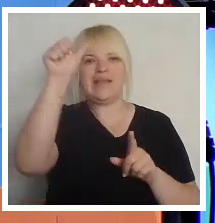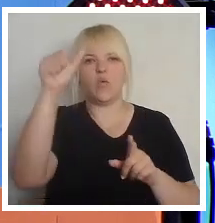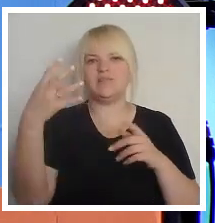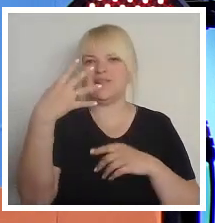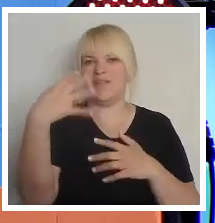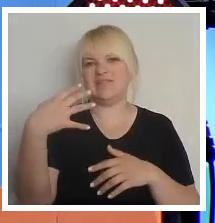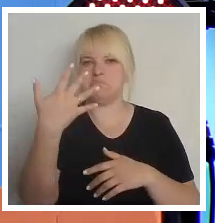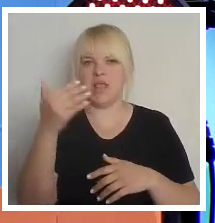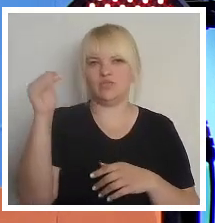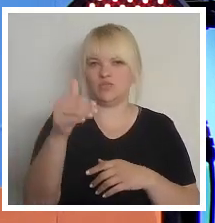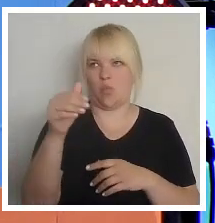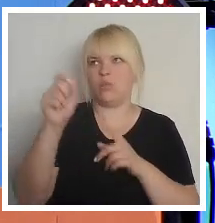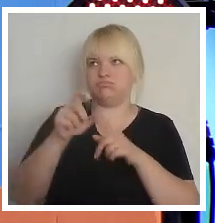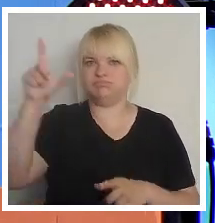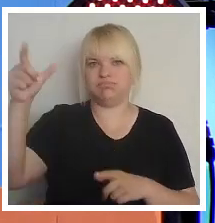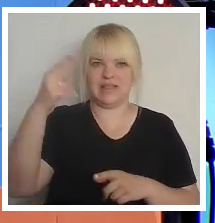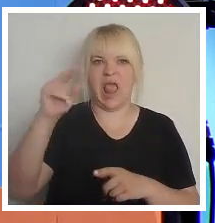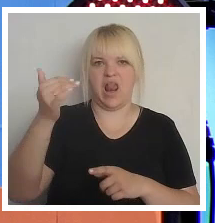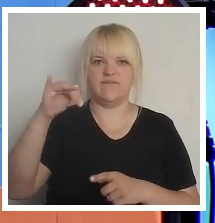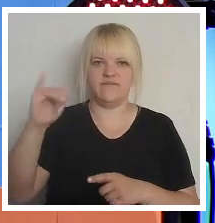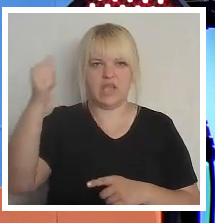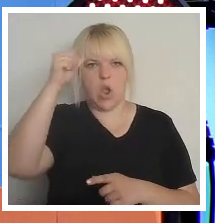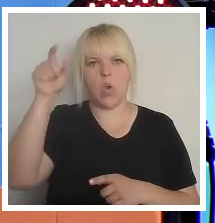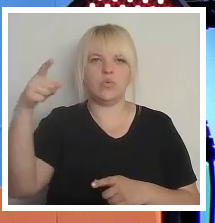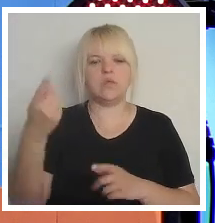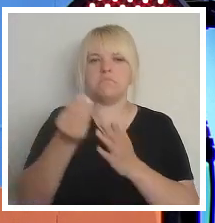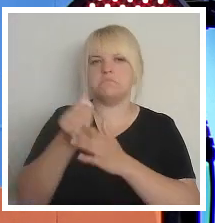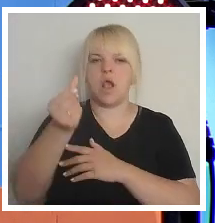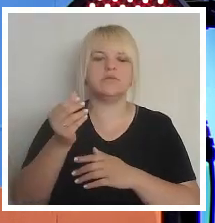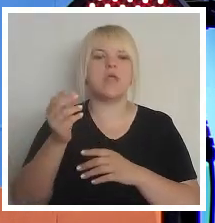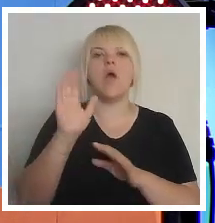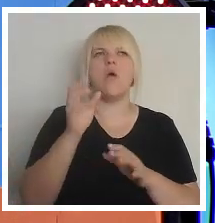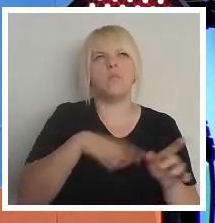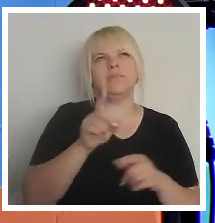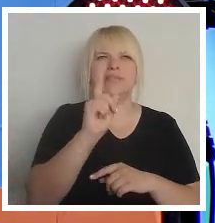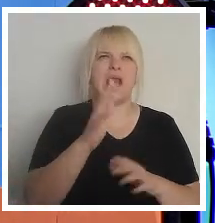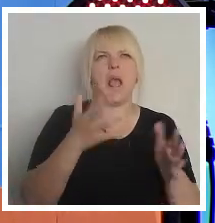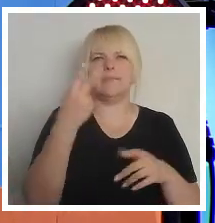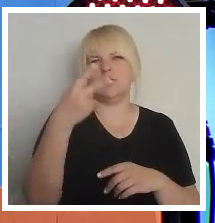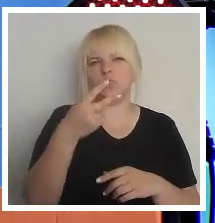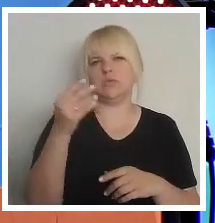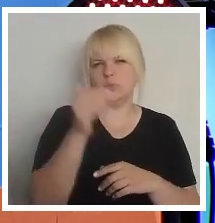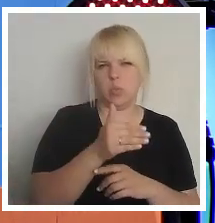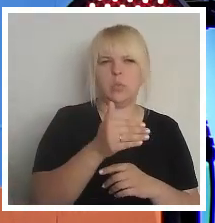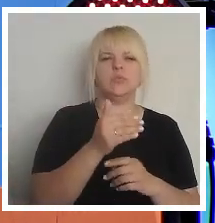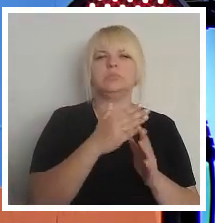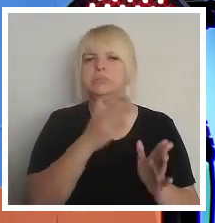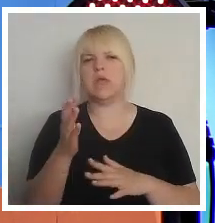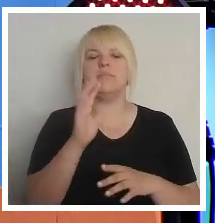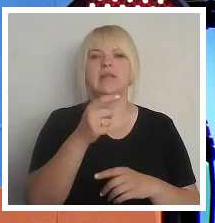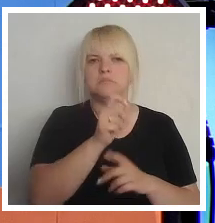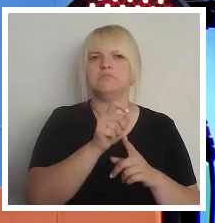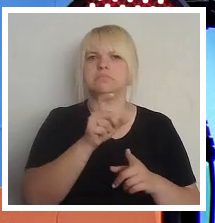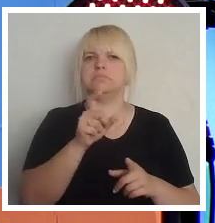95 tūkstošiem, Igaunijas Delfi ir 95 tūkstoši maksājuši abonentu. Mums ir 20 nedaudz pāri, bet tā tendence ir augoša, un es domāju,